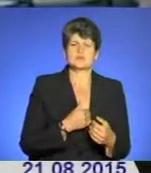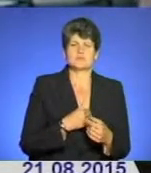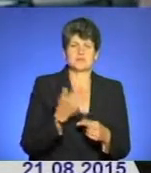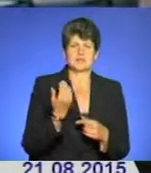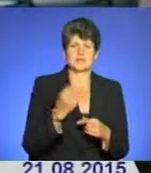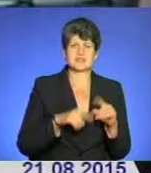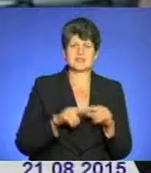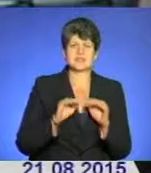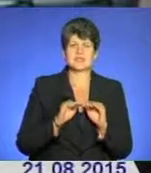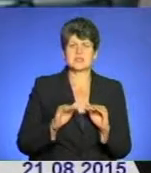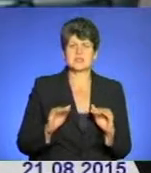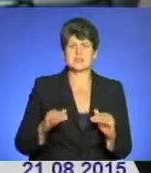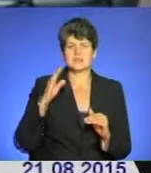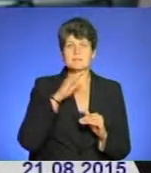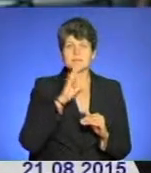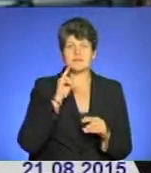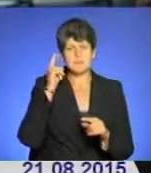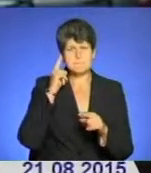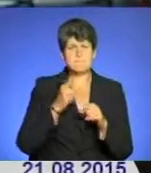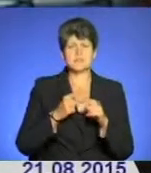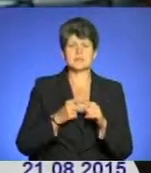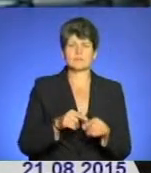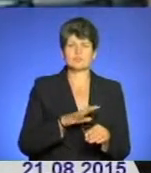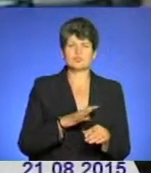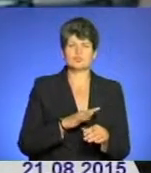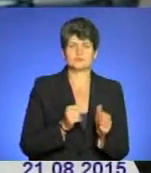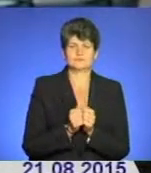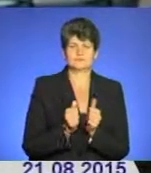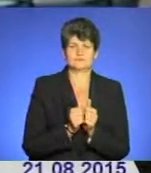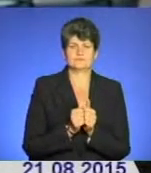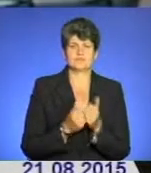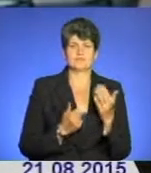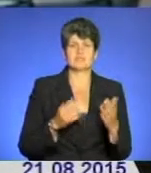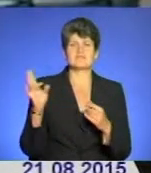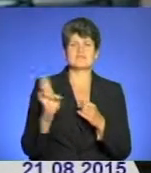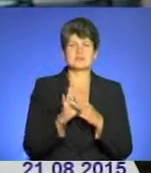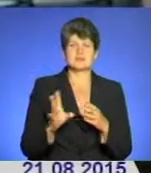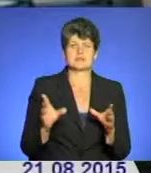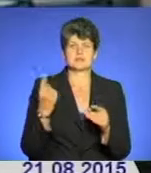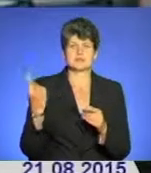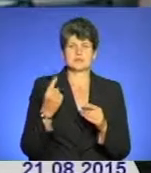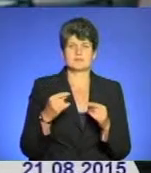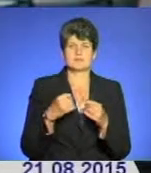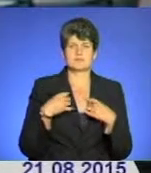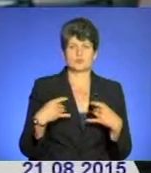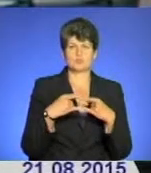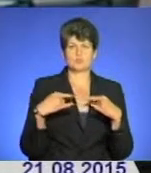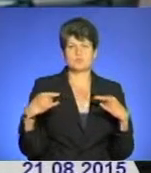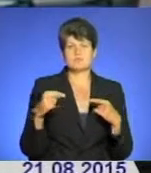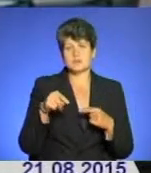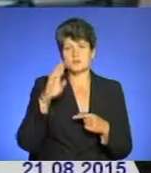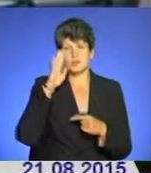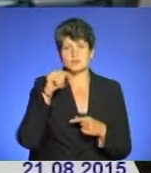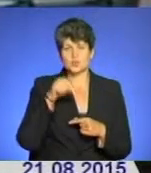їхні діти, їхні батьки, їхні брати були в цей день поруч разом з ними в церкві за одним святковим столом. А ці хлопці сьогодні тут,